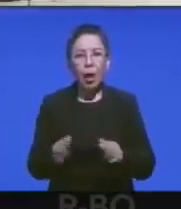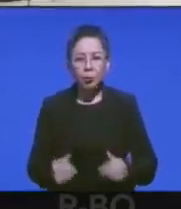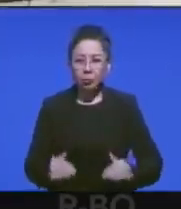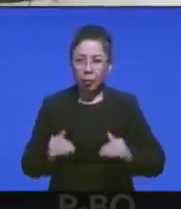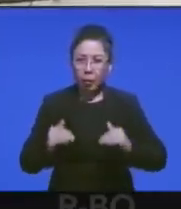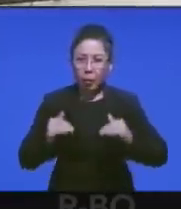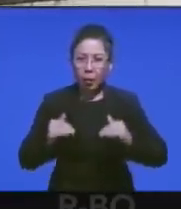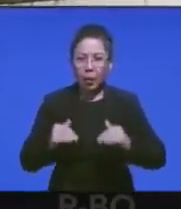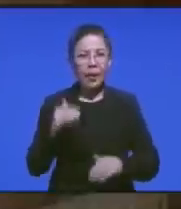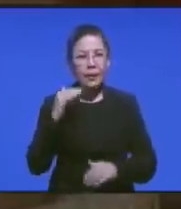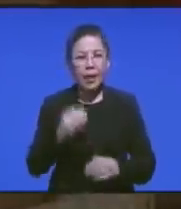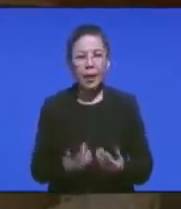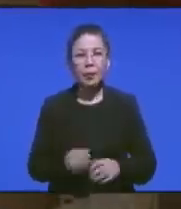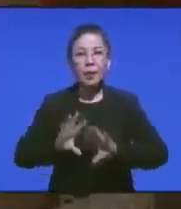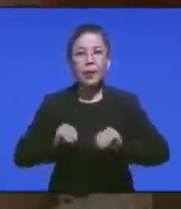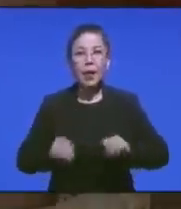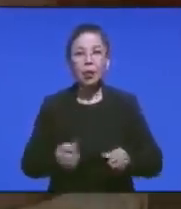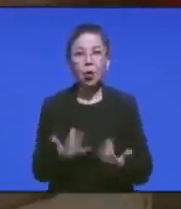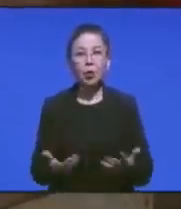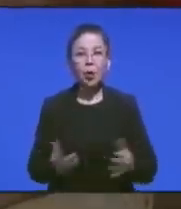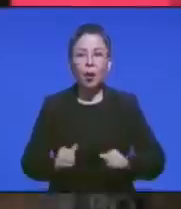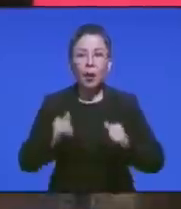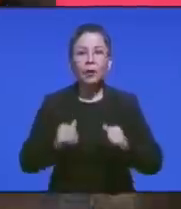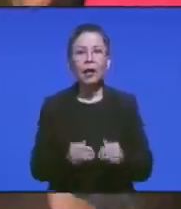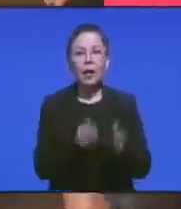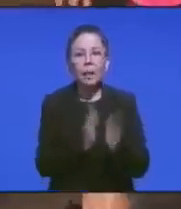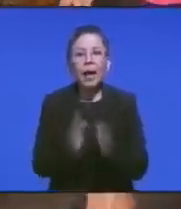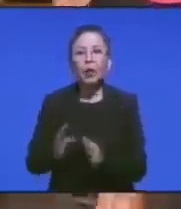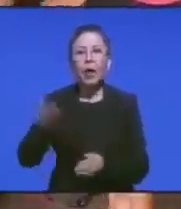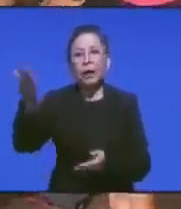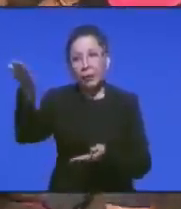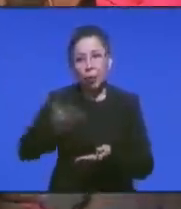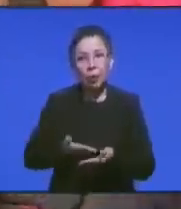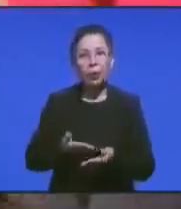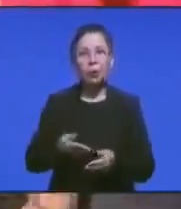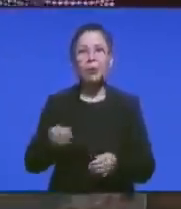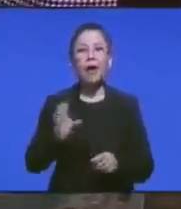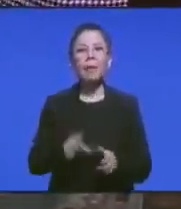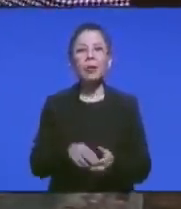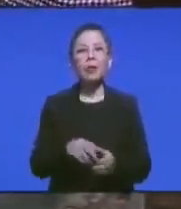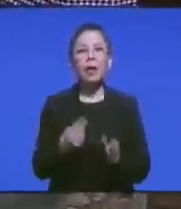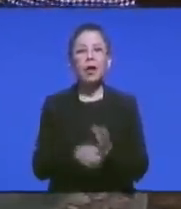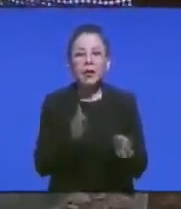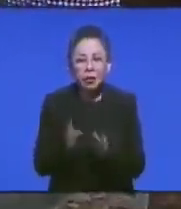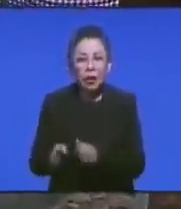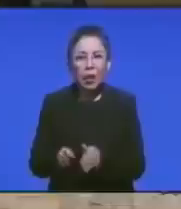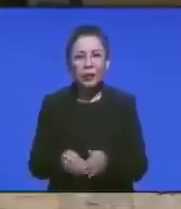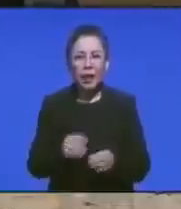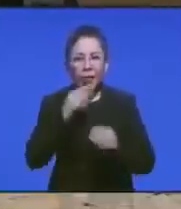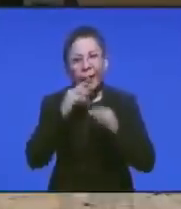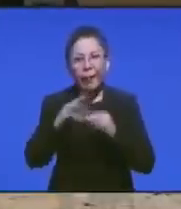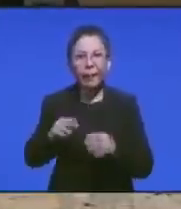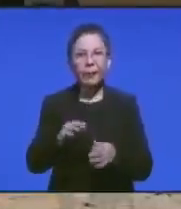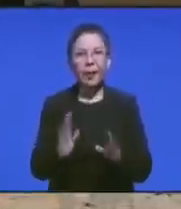juga harus dijaga. Dan tidak lupa, regulasi impor barang juga harus ditata agar barang lokal tidak semakin